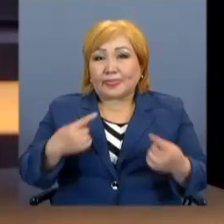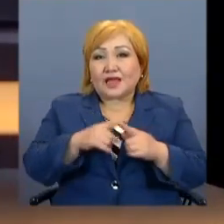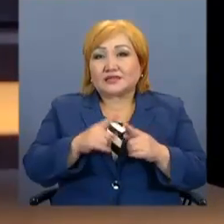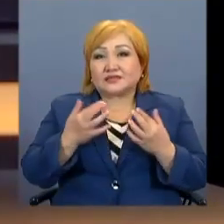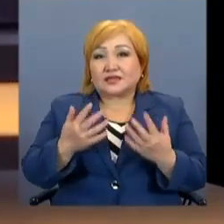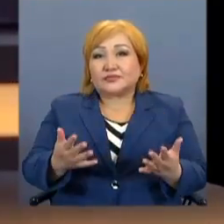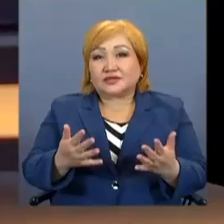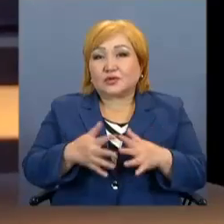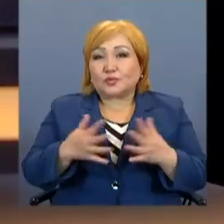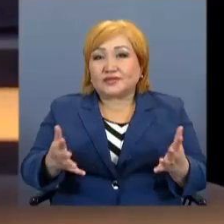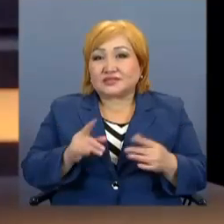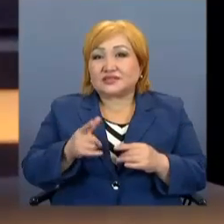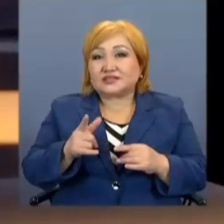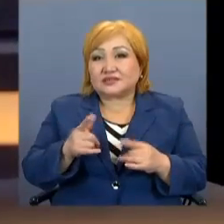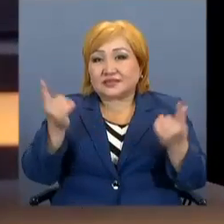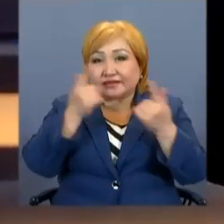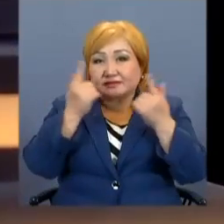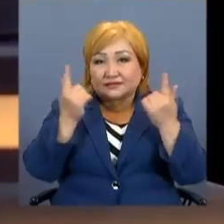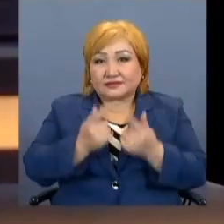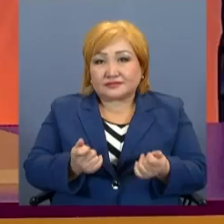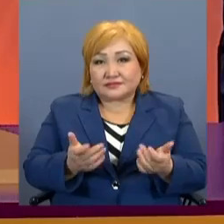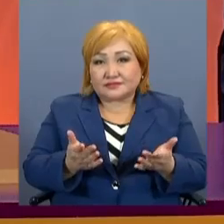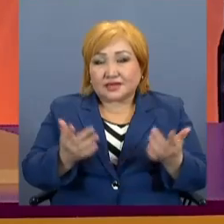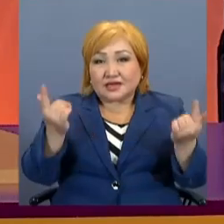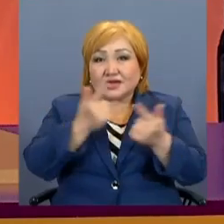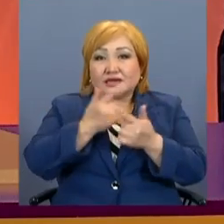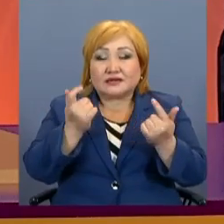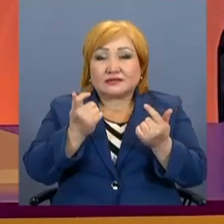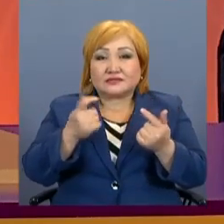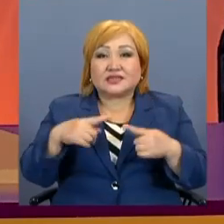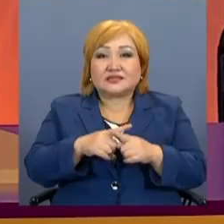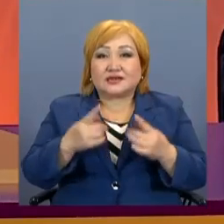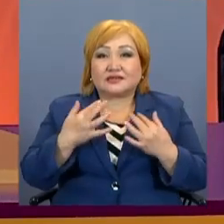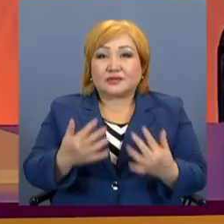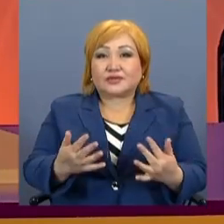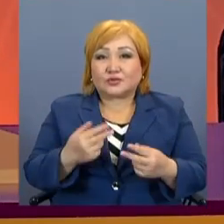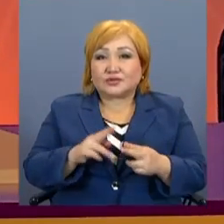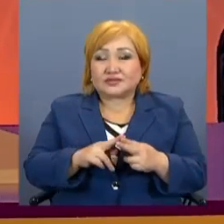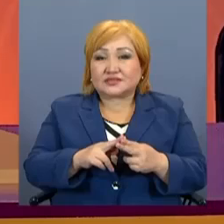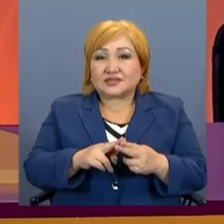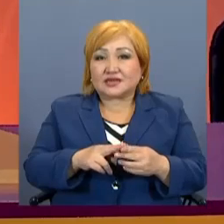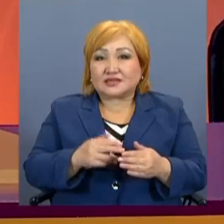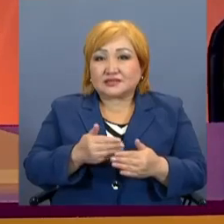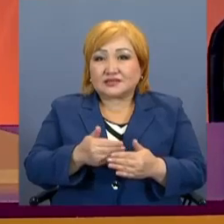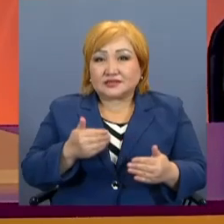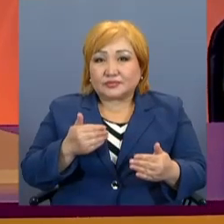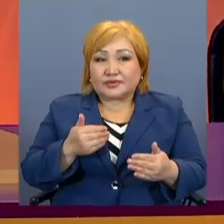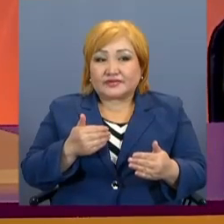көбінесе нені елеп ескере бермейді? Техникалық талаптар енді осы профилактикалық іс жүргізгенімізде